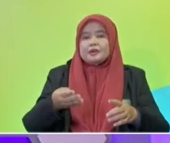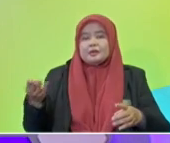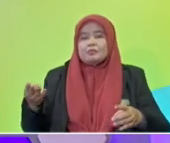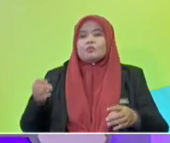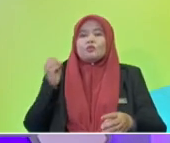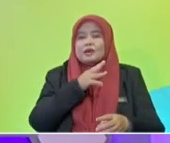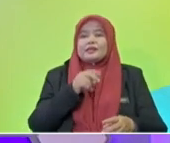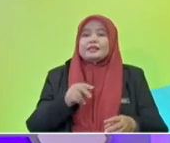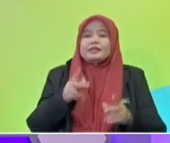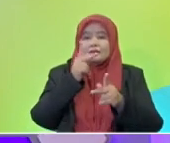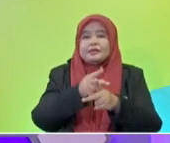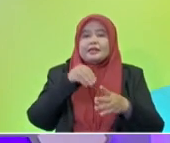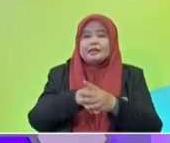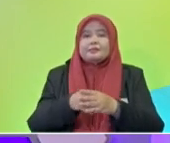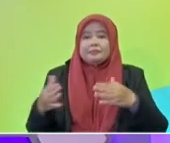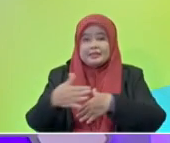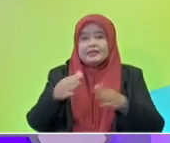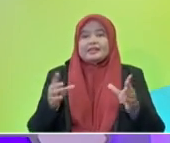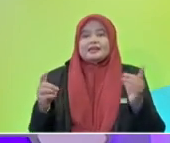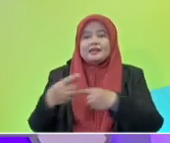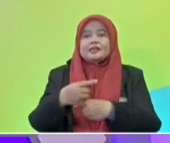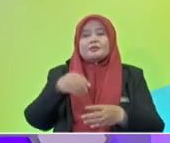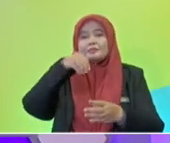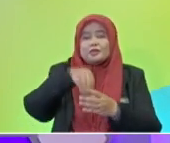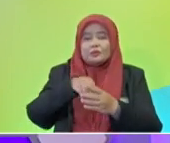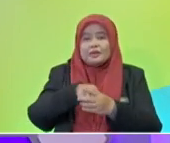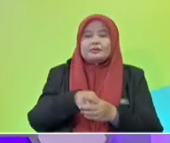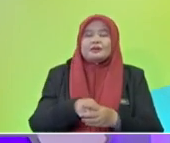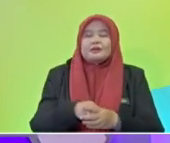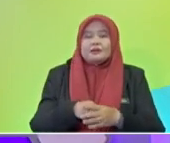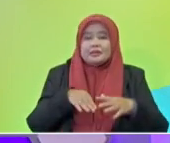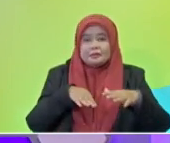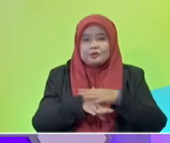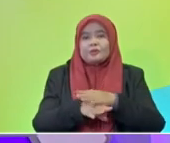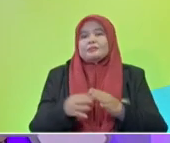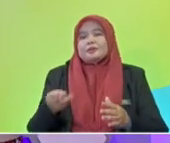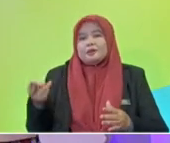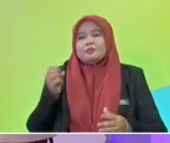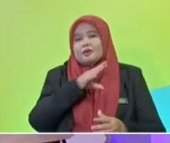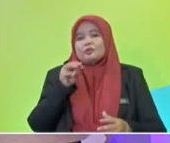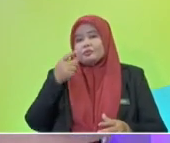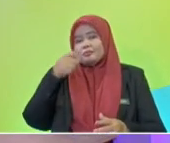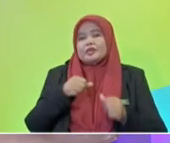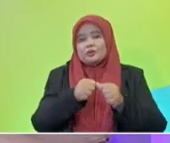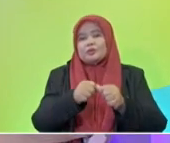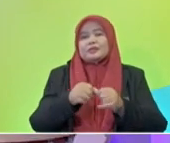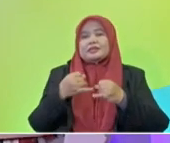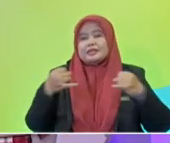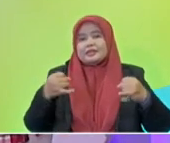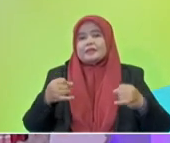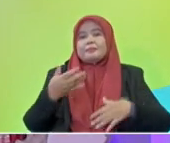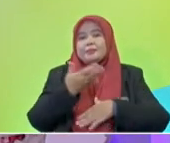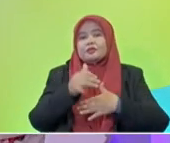kita simpan dalam bilik darjah dan kita masukkan bahan-bahan buangan tersebut mengikut jenis-jenisnya dan akhirnya kita boleh jual